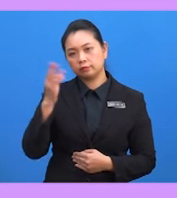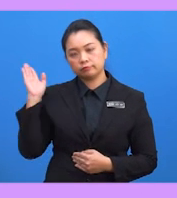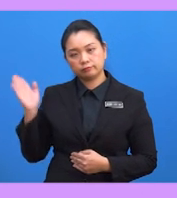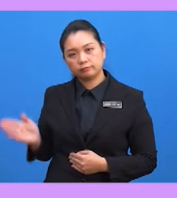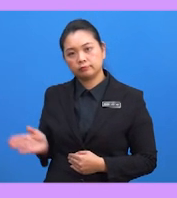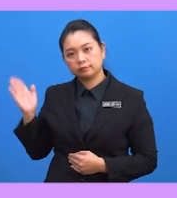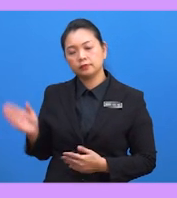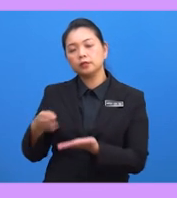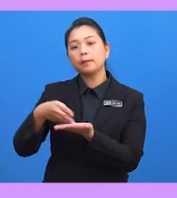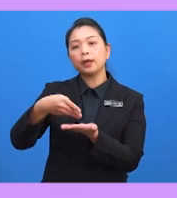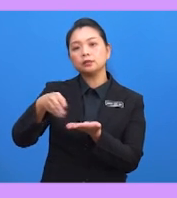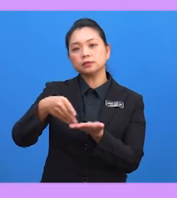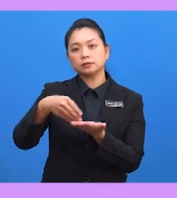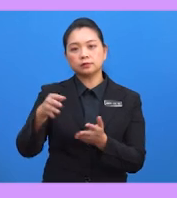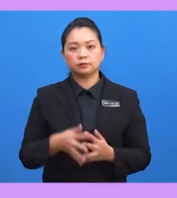dan minuman adalah